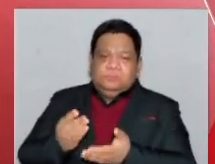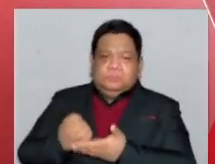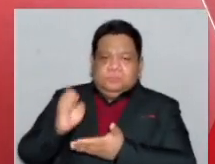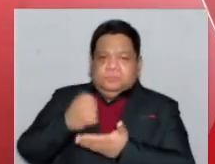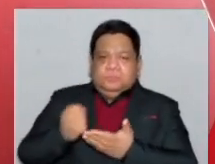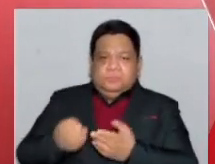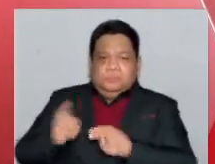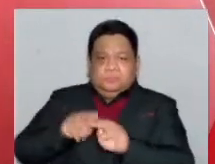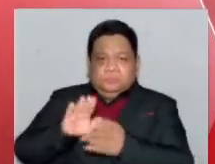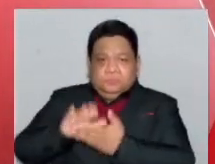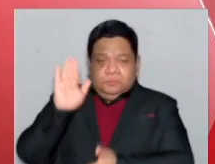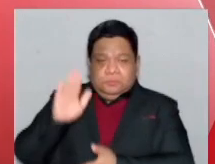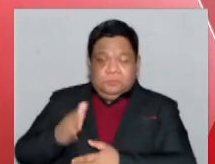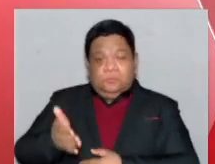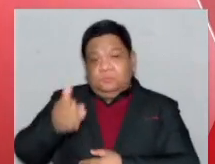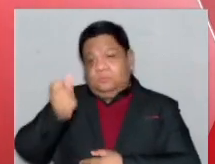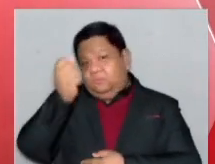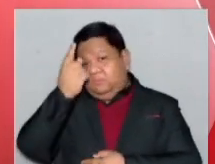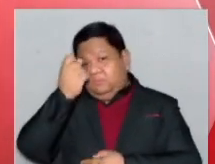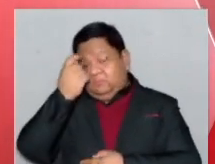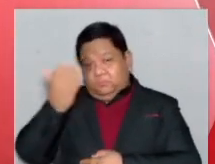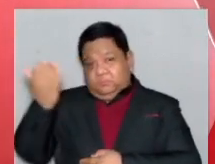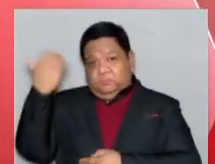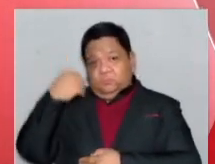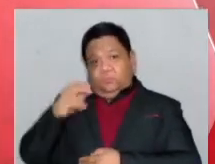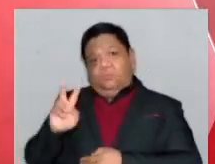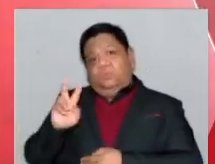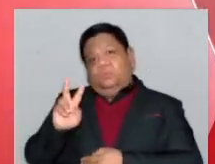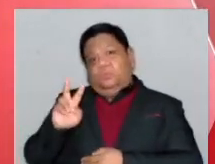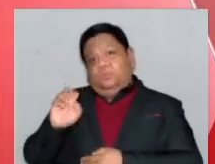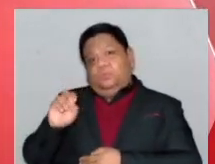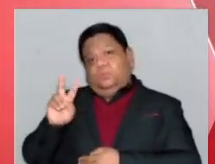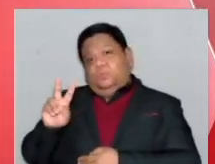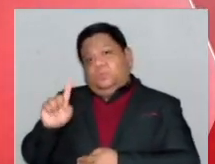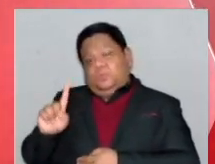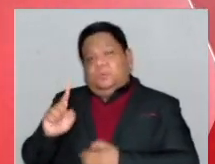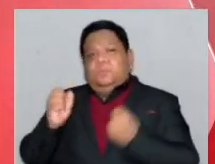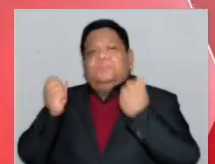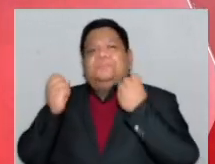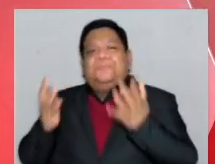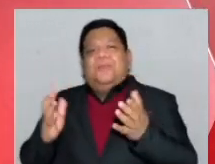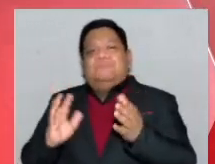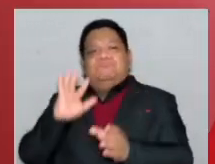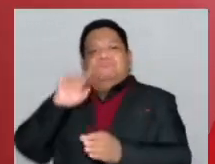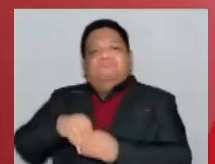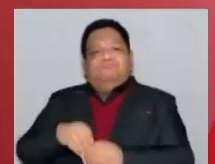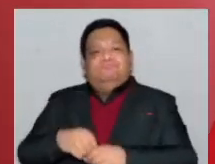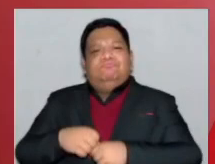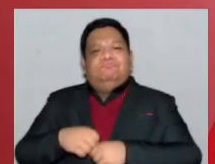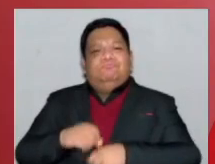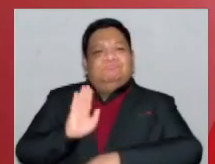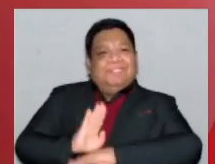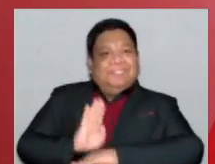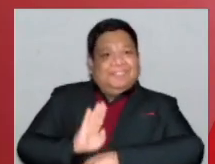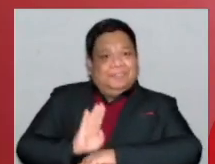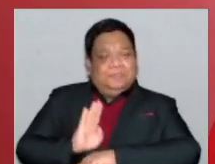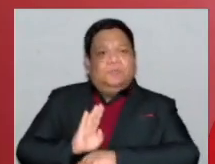2021, marami yung pumasok sa layer industry. Dumami yung production, bumagsak yung presyo, kaya maraming